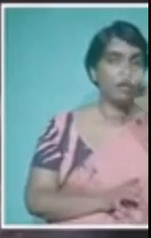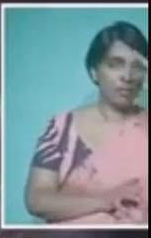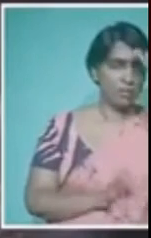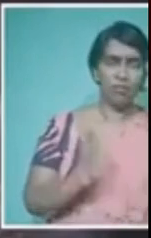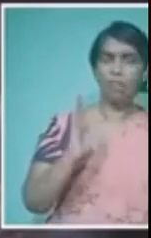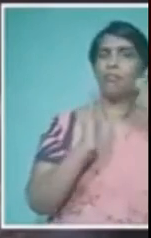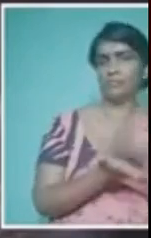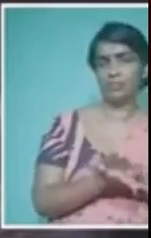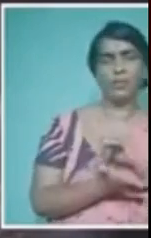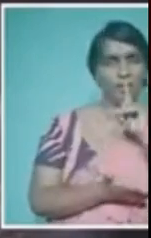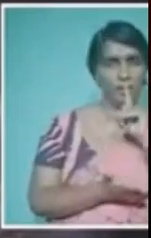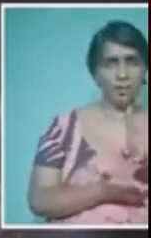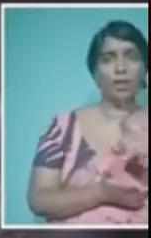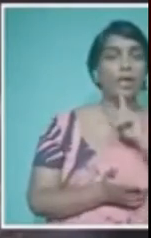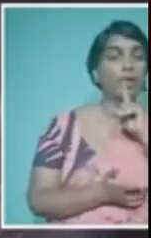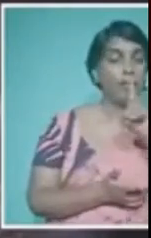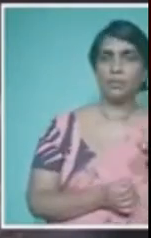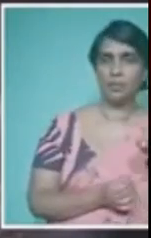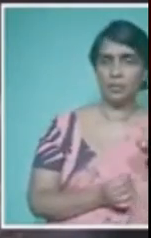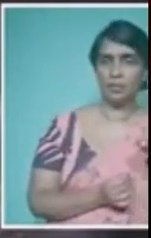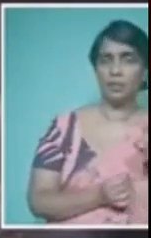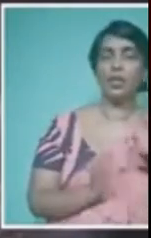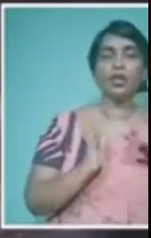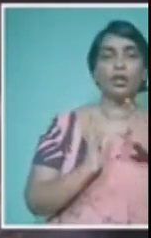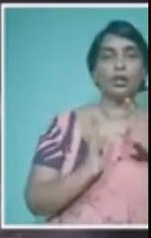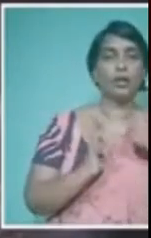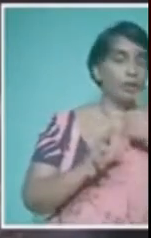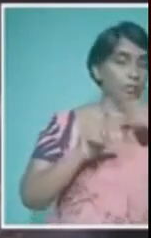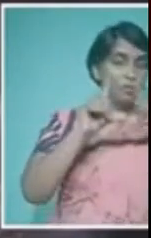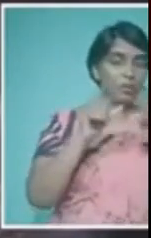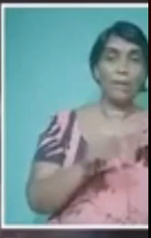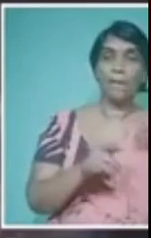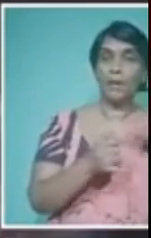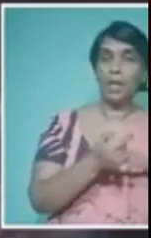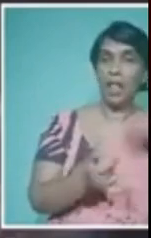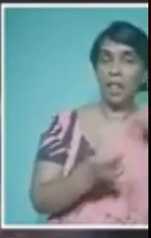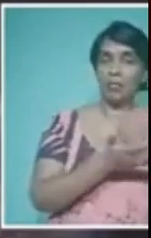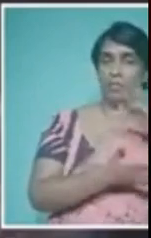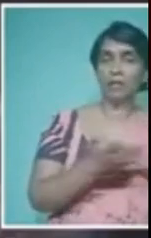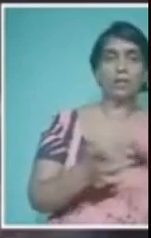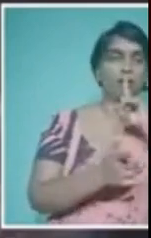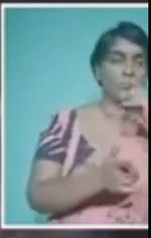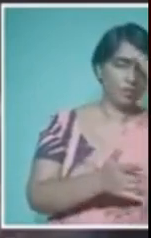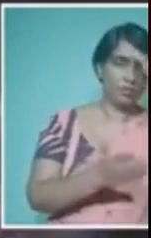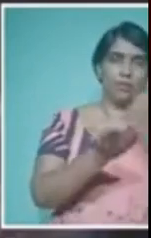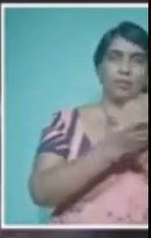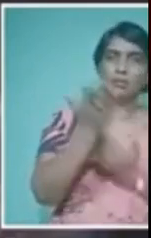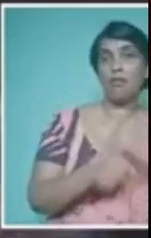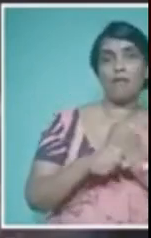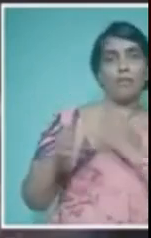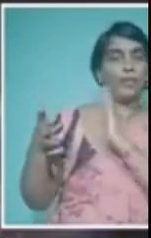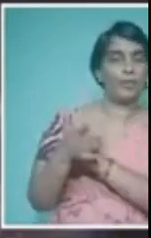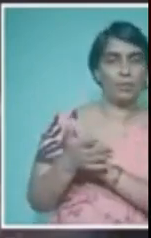ගැන සැලකලා බලලා තීන්දුවක් දුන්නා. ඒ තීන්දුව තුළ තිබුණේ එක්සත් ජනතාවේ සන්ධානයේ මහලේකම්තුමා ලිපියක් ලියලා තිබුණා කතානායකතුමාට සන්ධානයේ ආණ්ඩුවේ